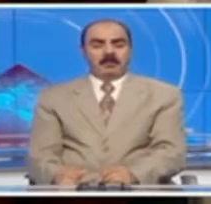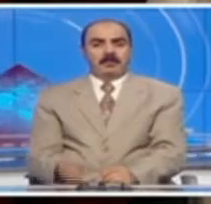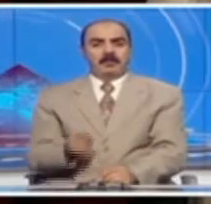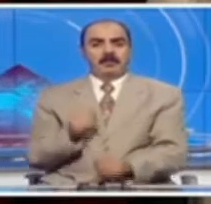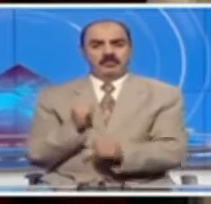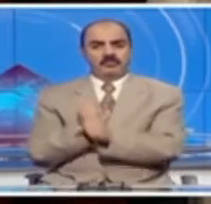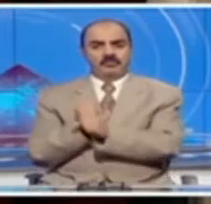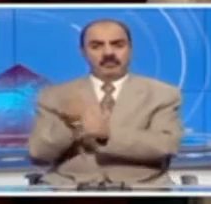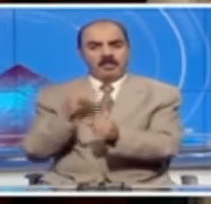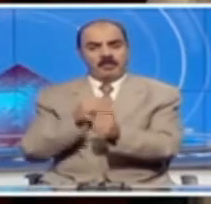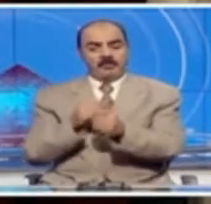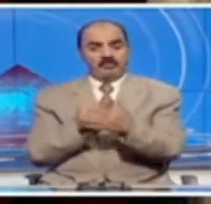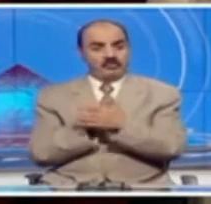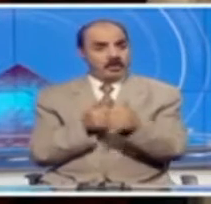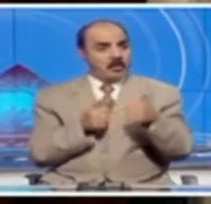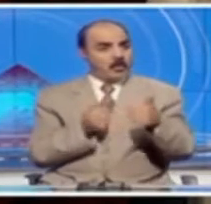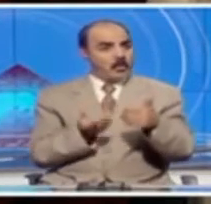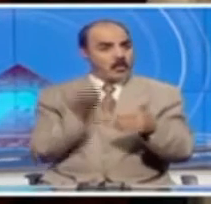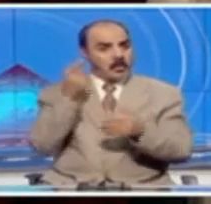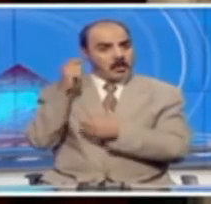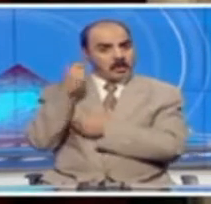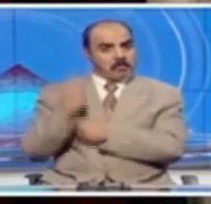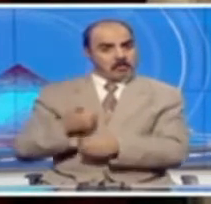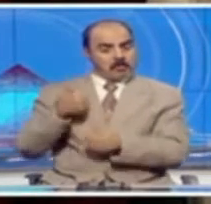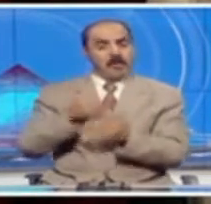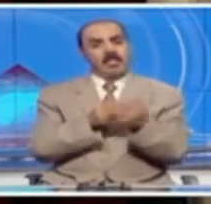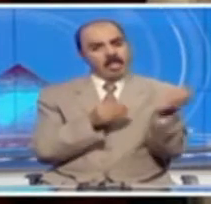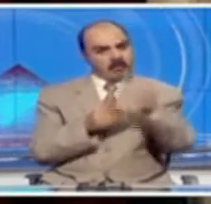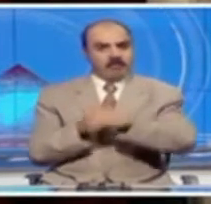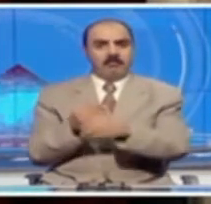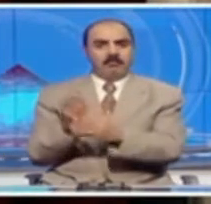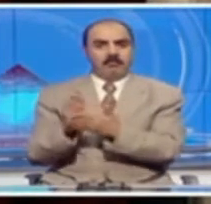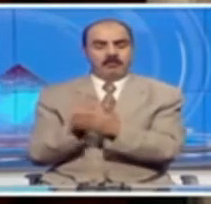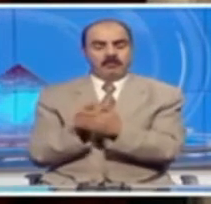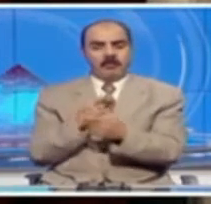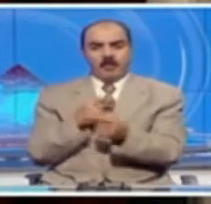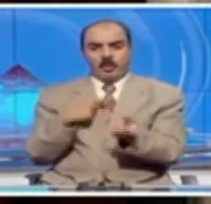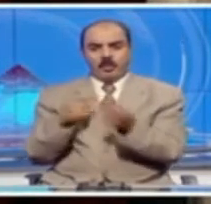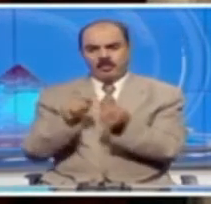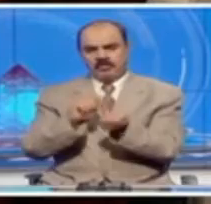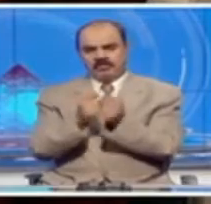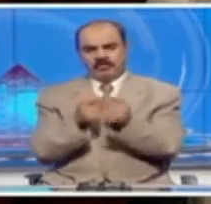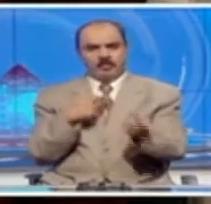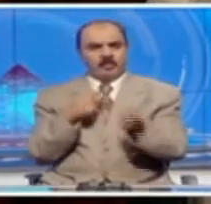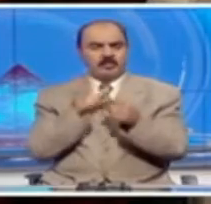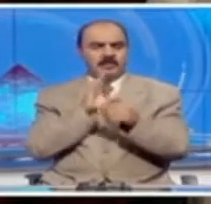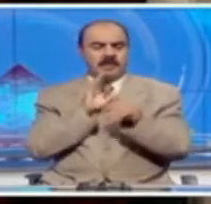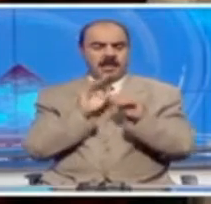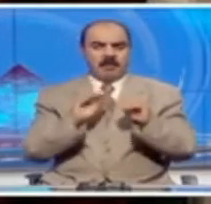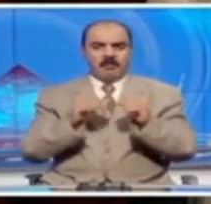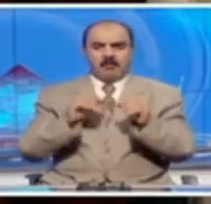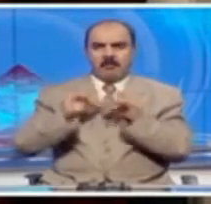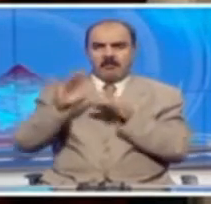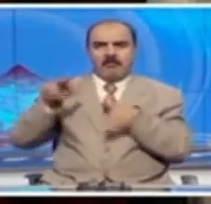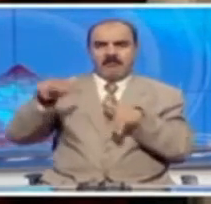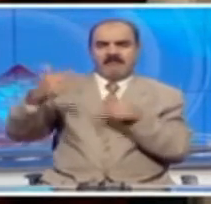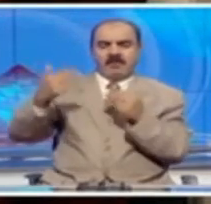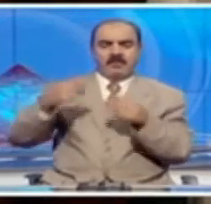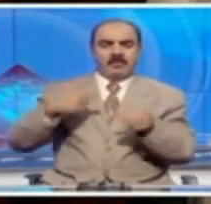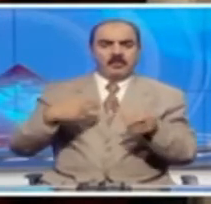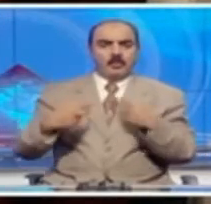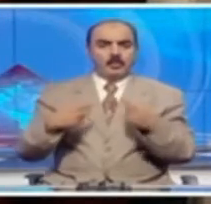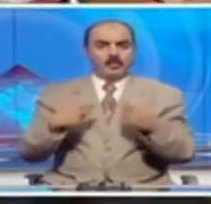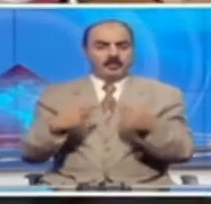توظيف حاملي الشهادات العليا، دعم رقمنة التعليم والتدريس عن بعد،